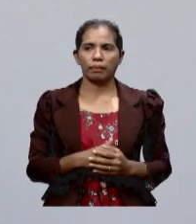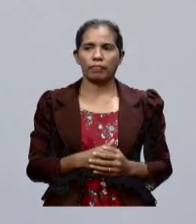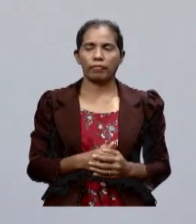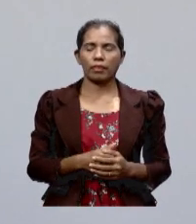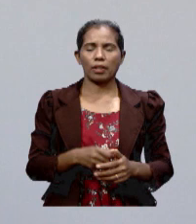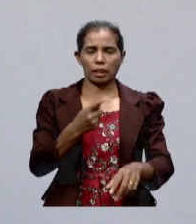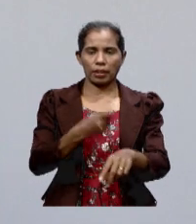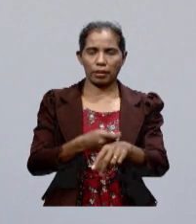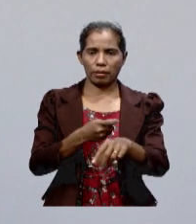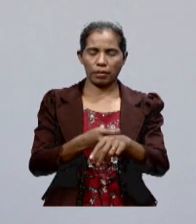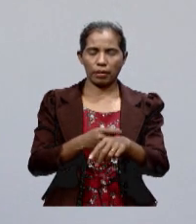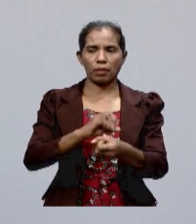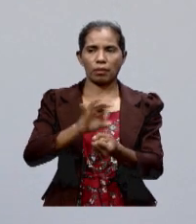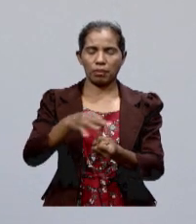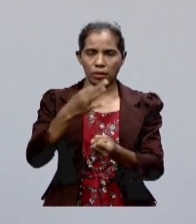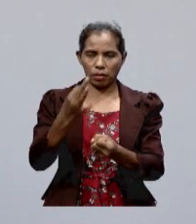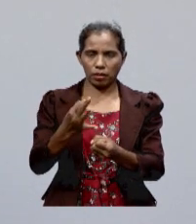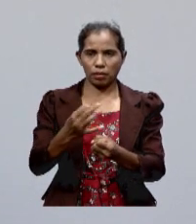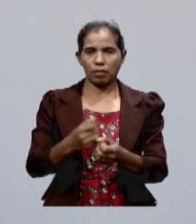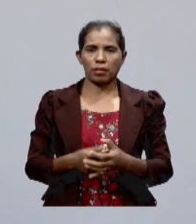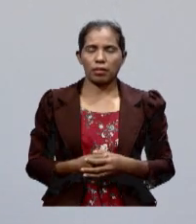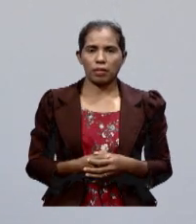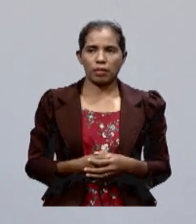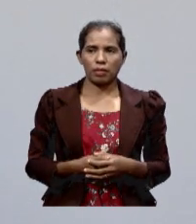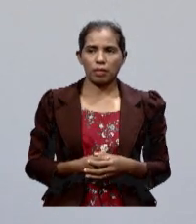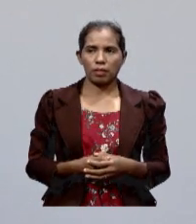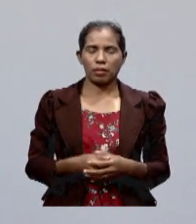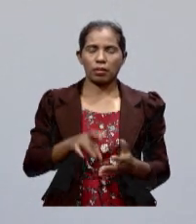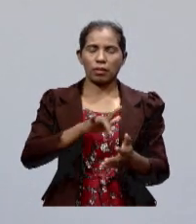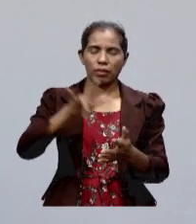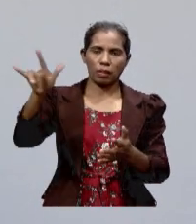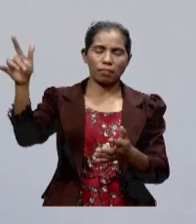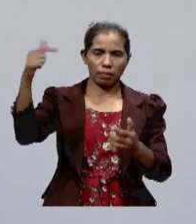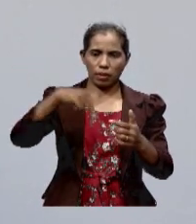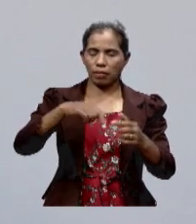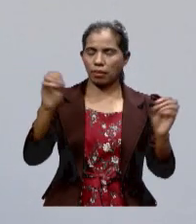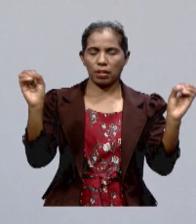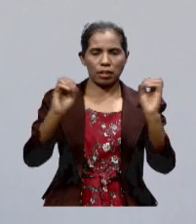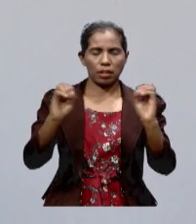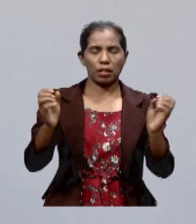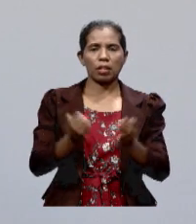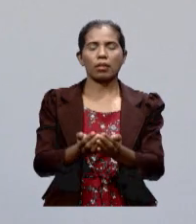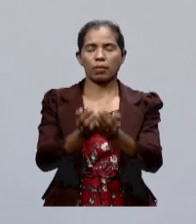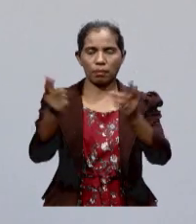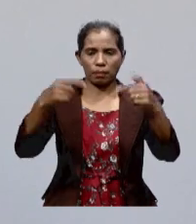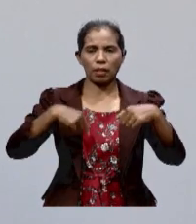durante ini covid pandemia ne avião ba mai laiha, roba mai laiha.